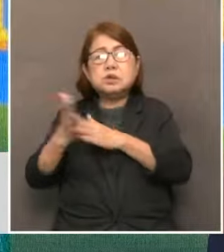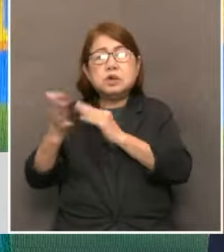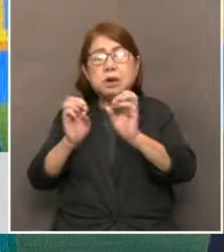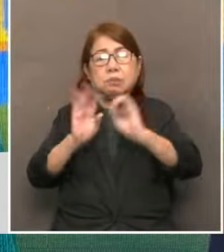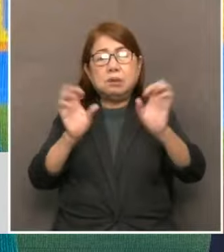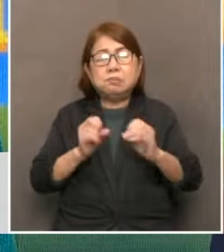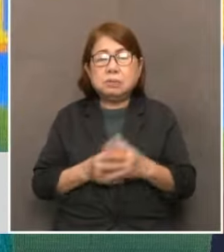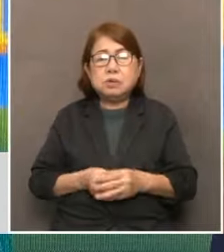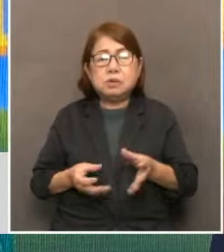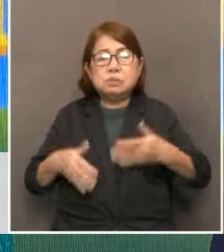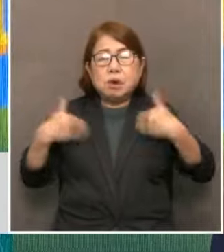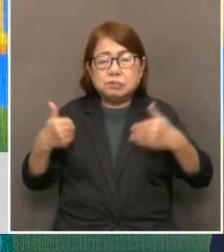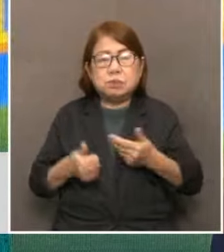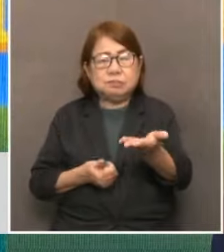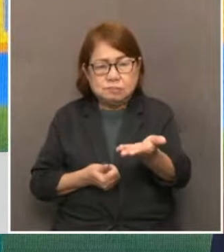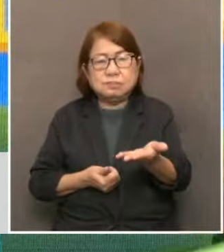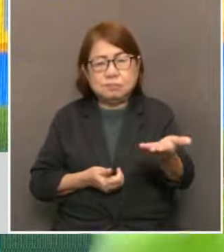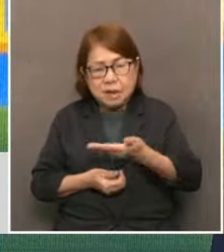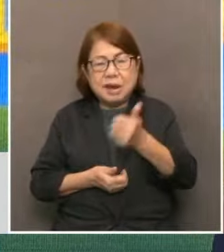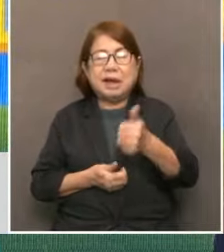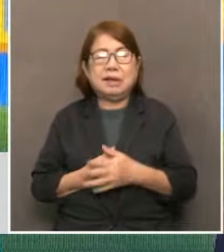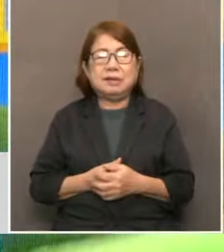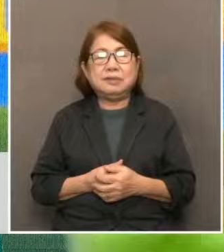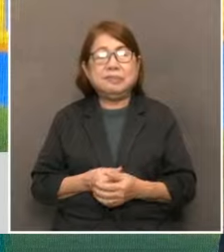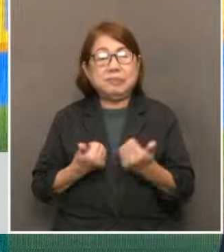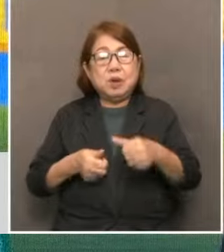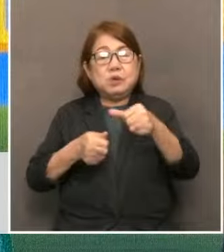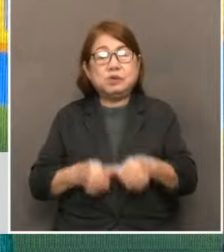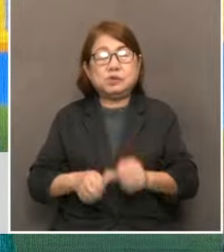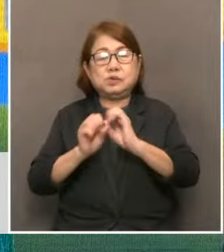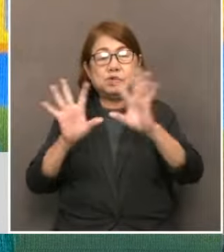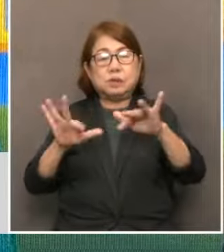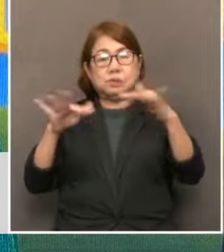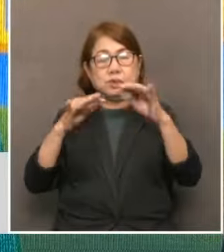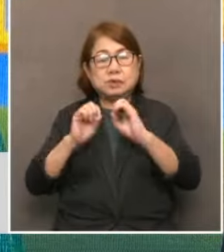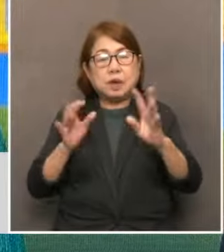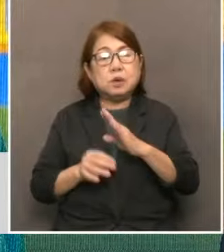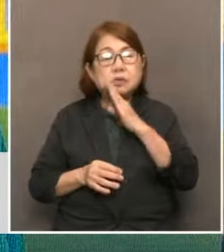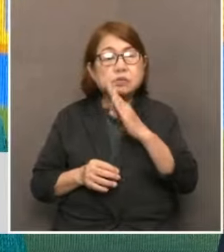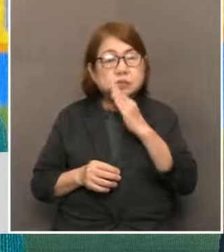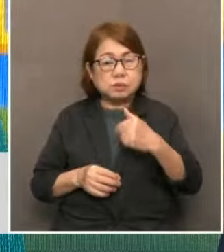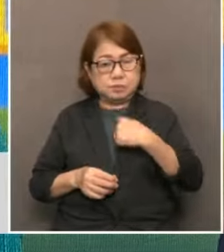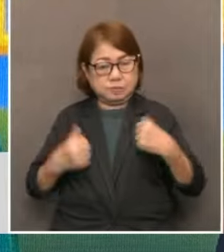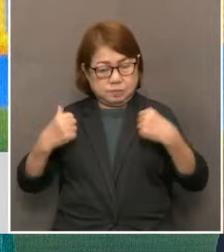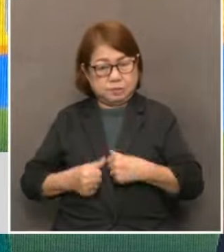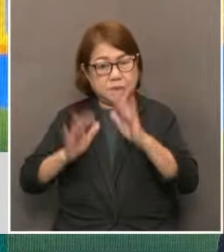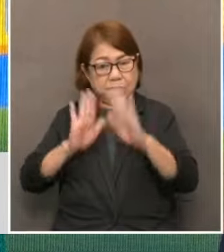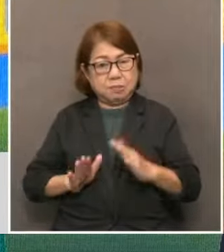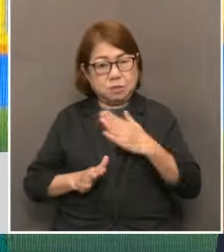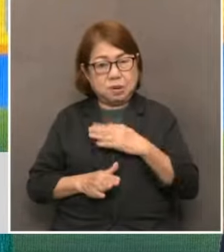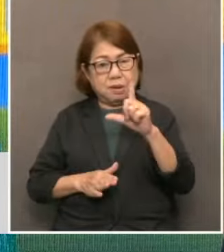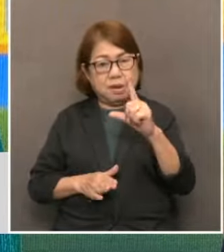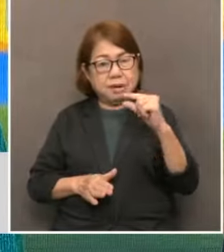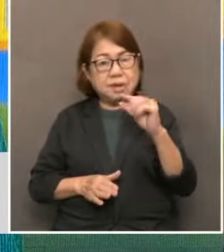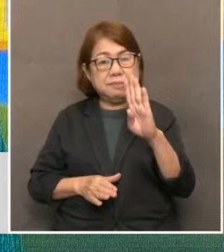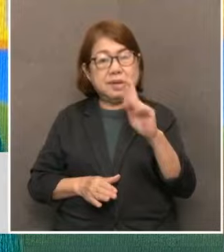บันเทิงมาเลยค่ะยินดีต้อนรับอย่างยิ่งแล้วที่นี่เป็น Entertainmentแบบเวลาเป็น Dragหรือเป็น communityที่เป็นlgbt communityของเรา